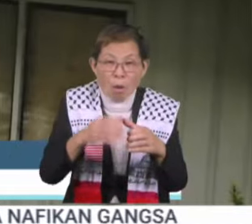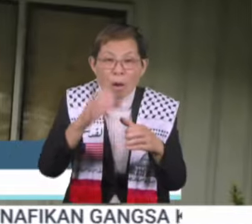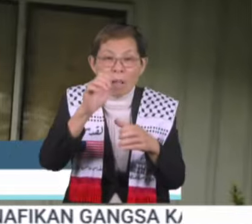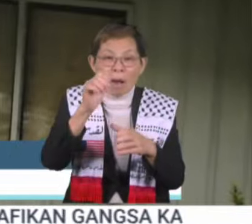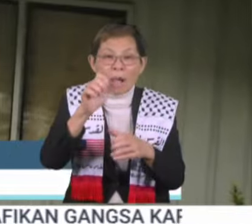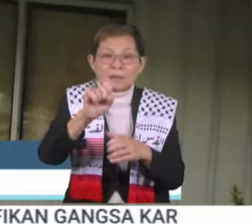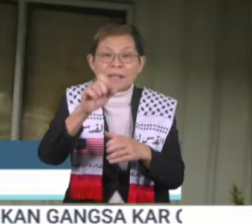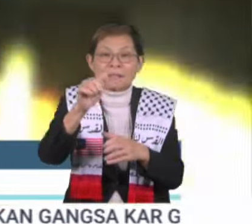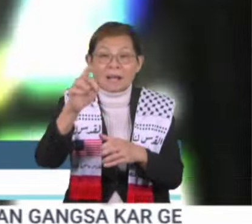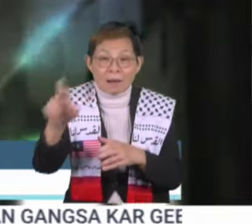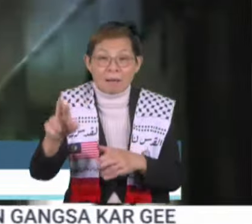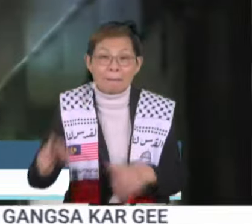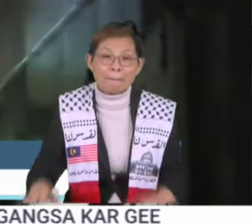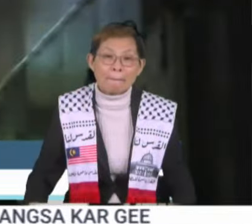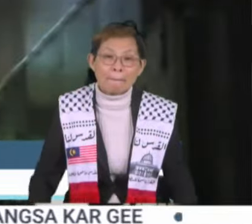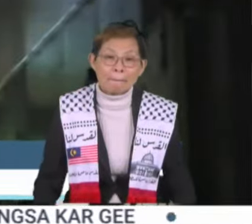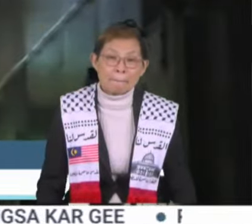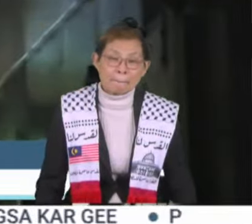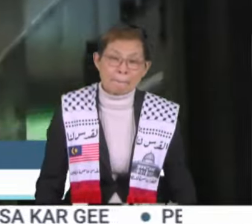sendiri.